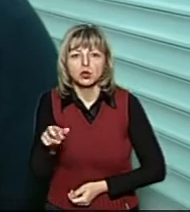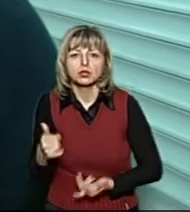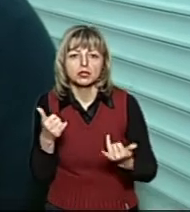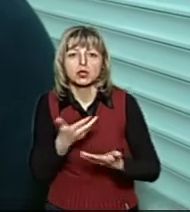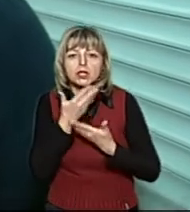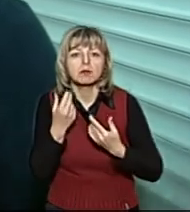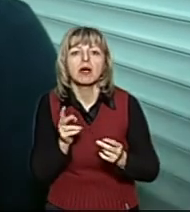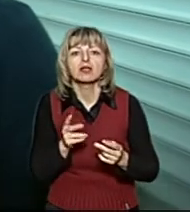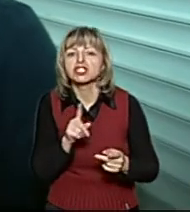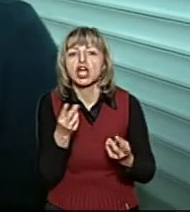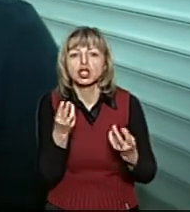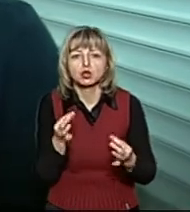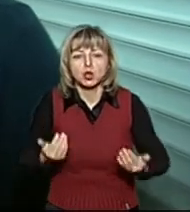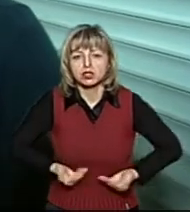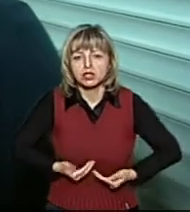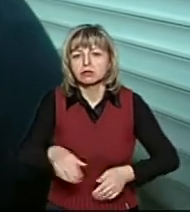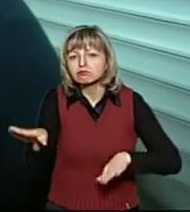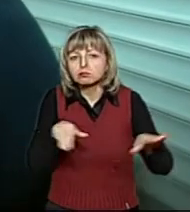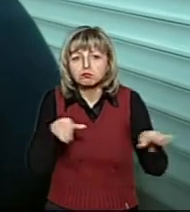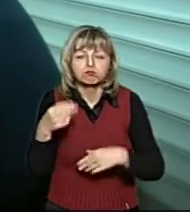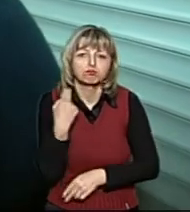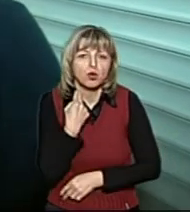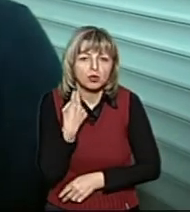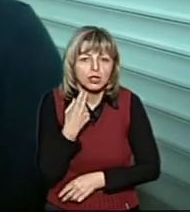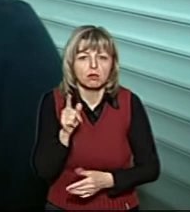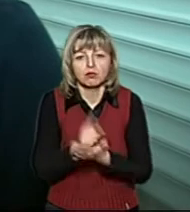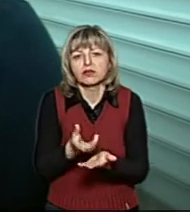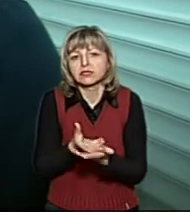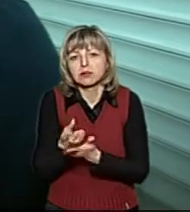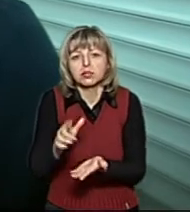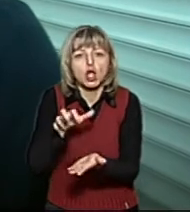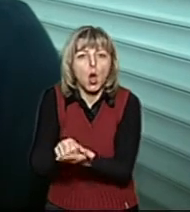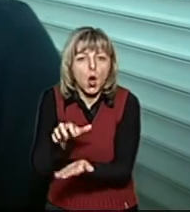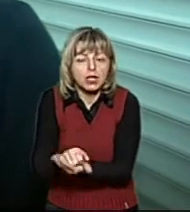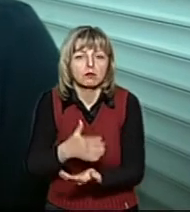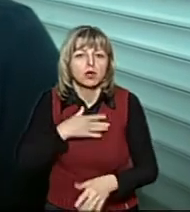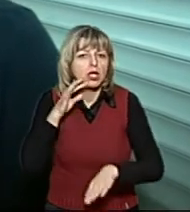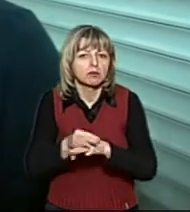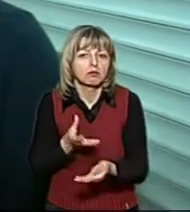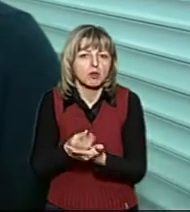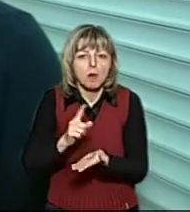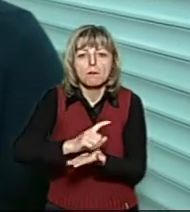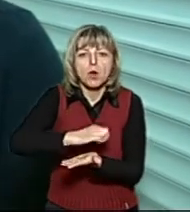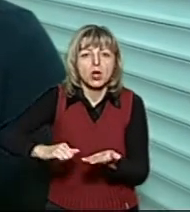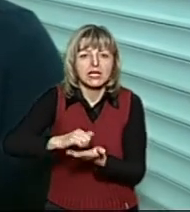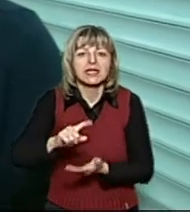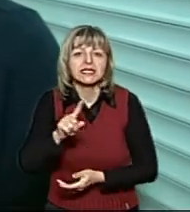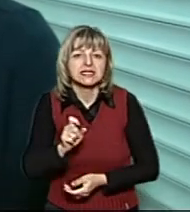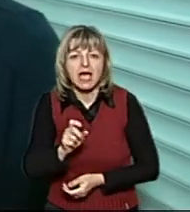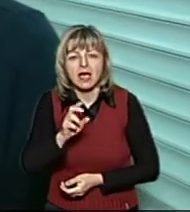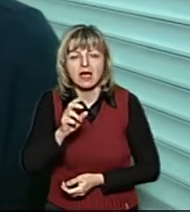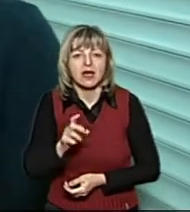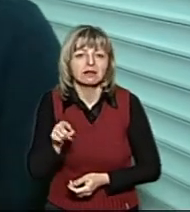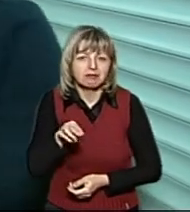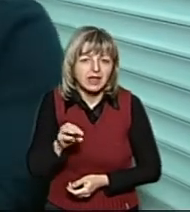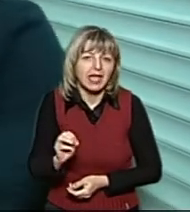мають на прожиття. Люди залізли в борги, бо вони винні за оренду. Вони платять. Моя дружина сплачує податки за державі, за те,